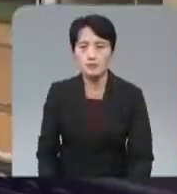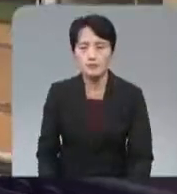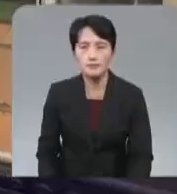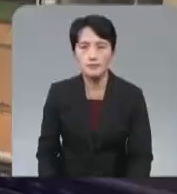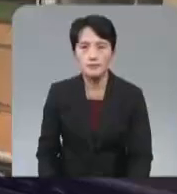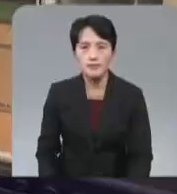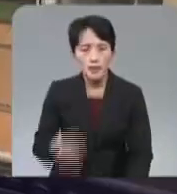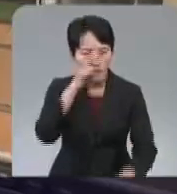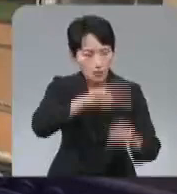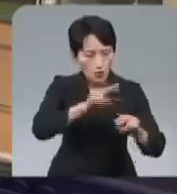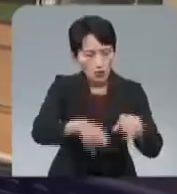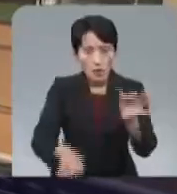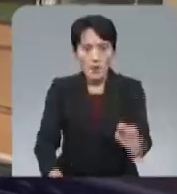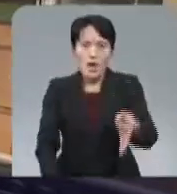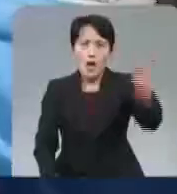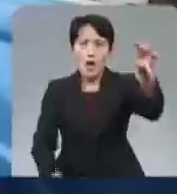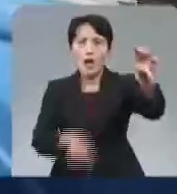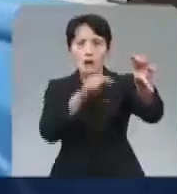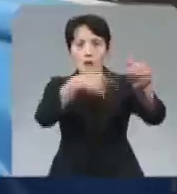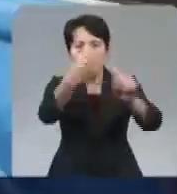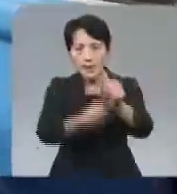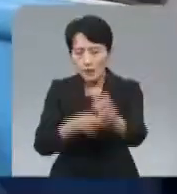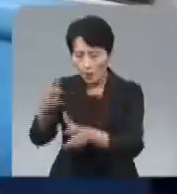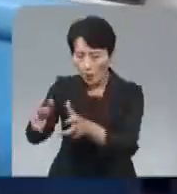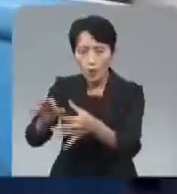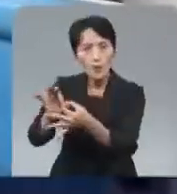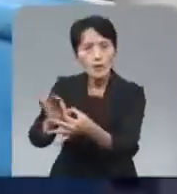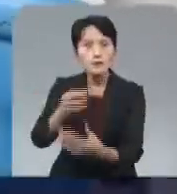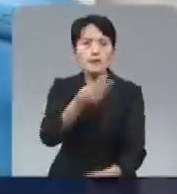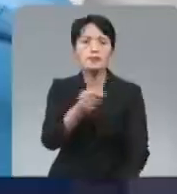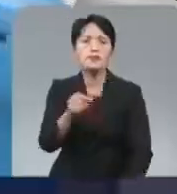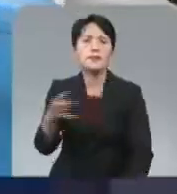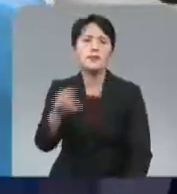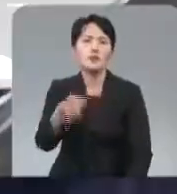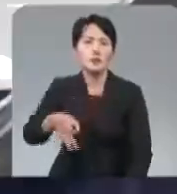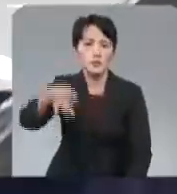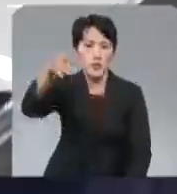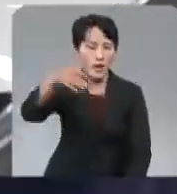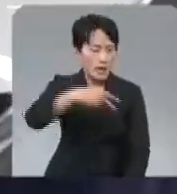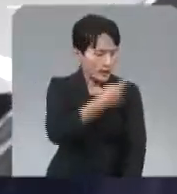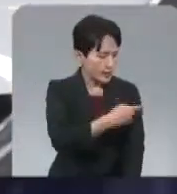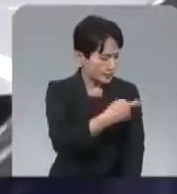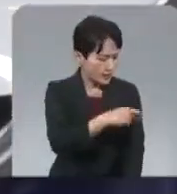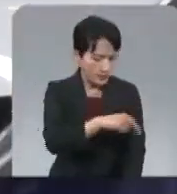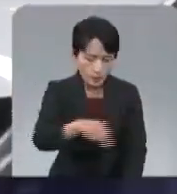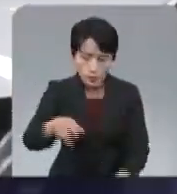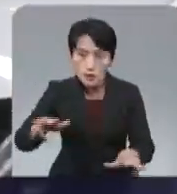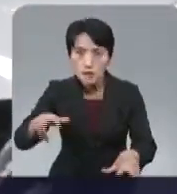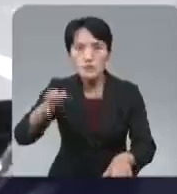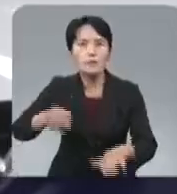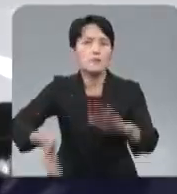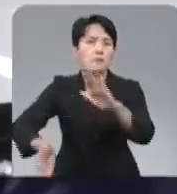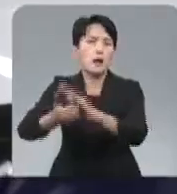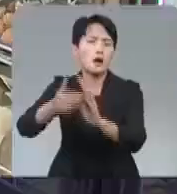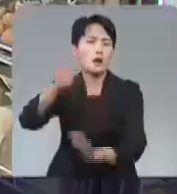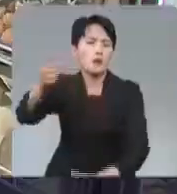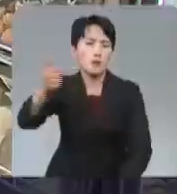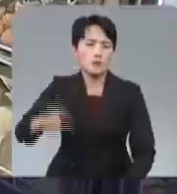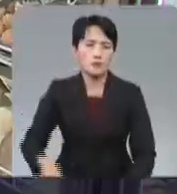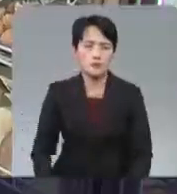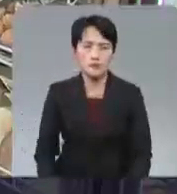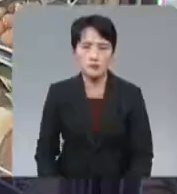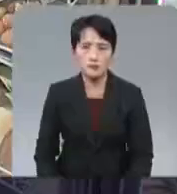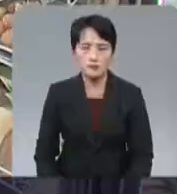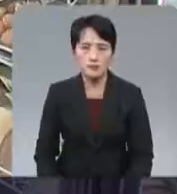niveau depuis le premier semestre 2012 la hausse des prix du pétrole de 22% est principalement responsable de